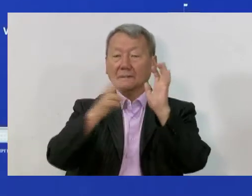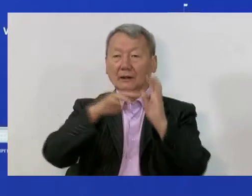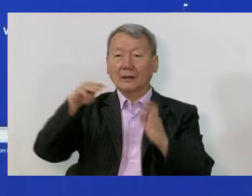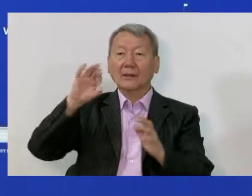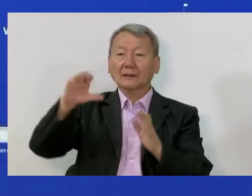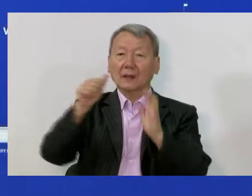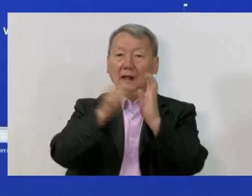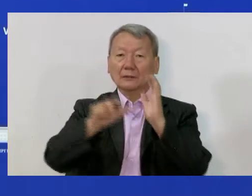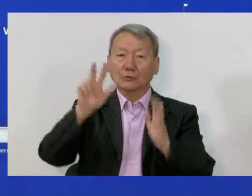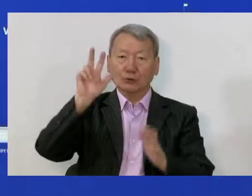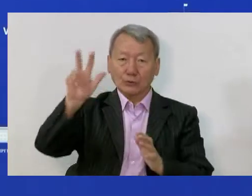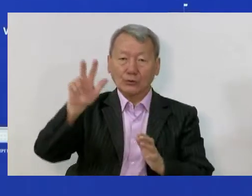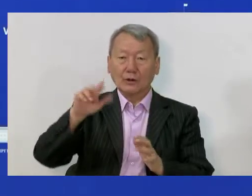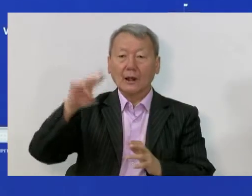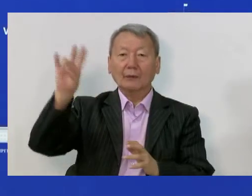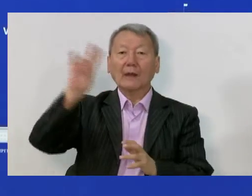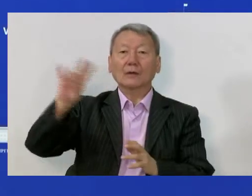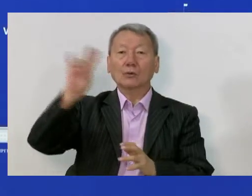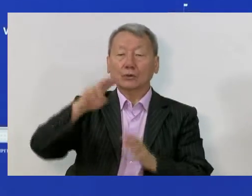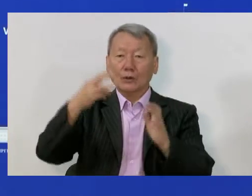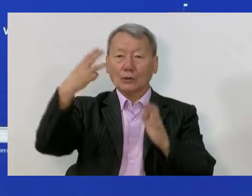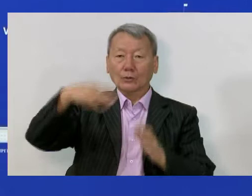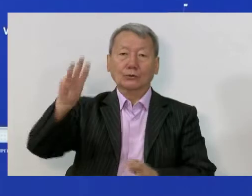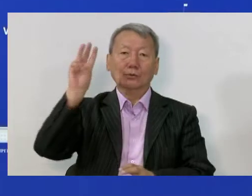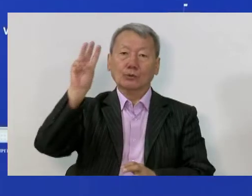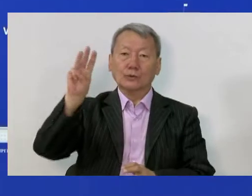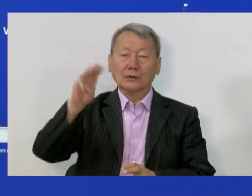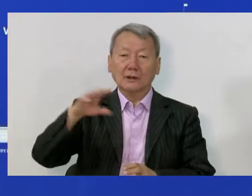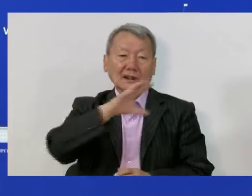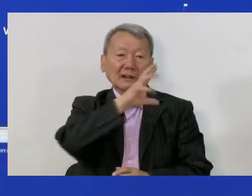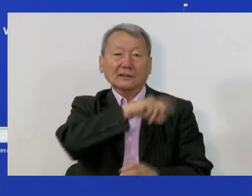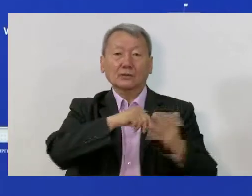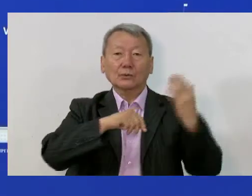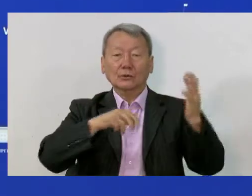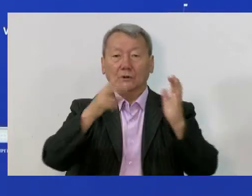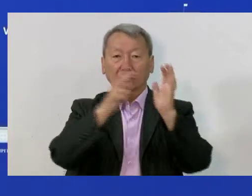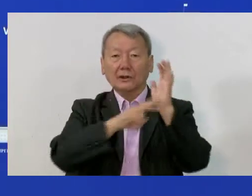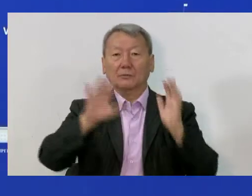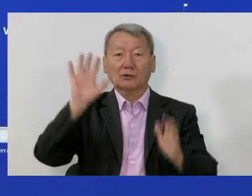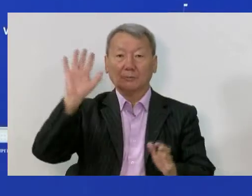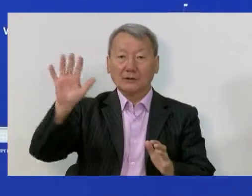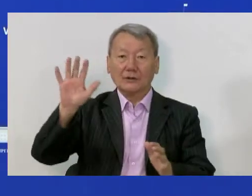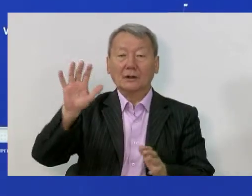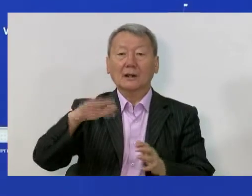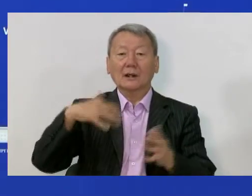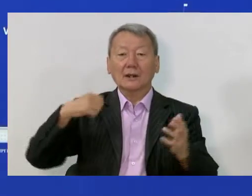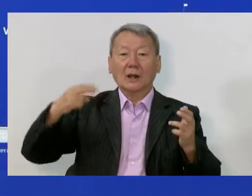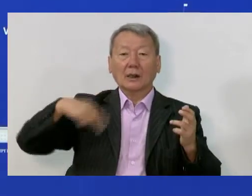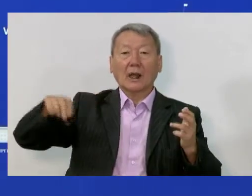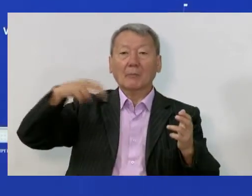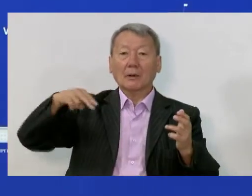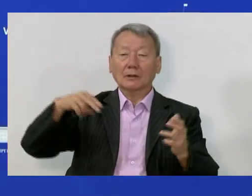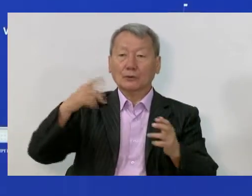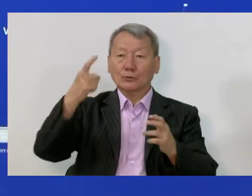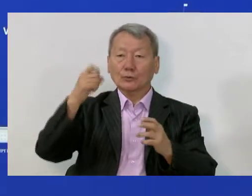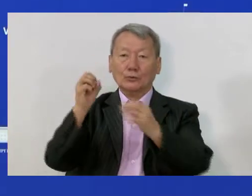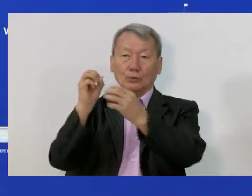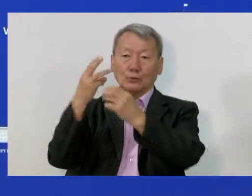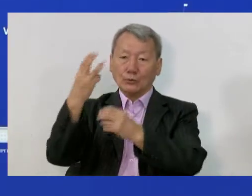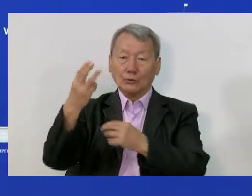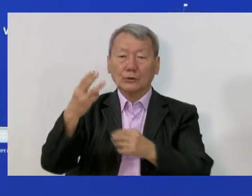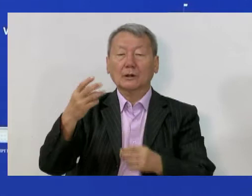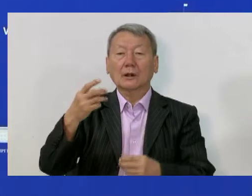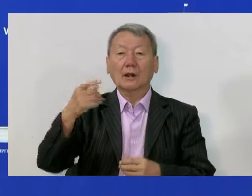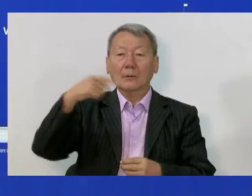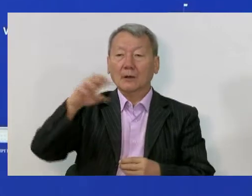облысында 63, Нарын облысында 33, Сыққойл облысында 75, Жалабат облысында 103, жана